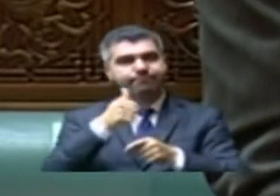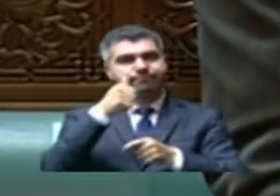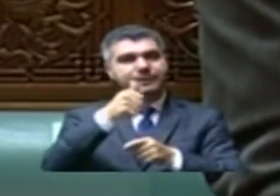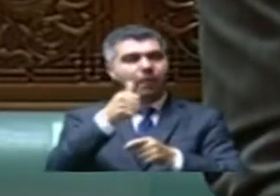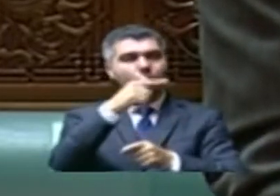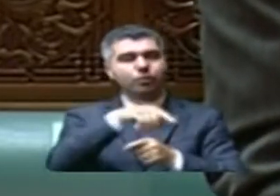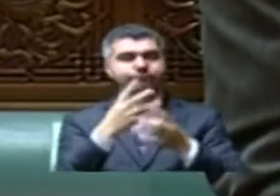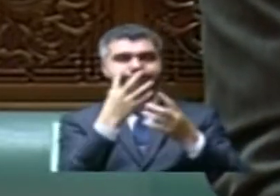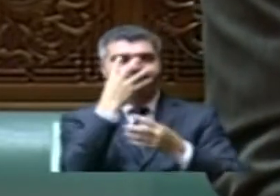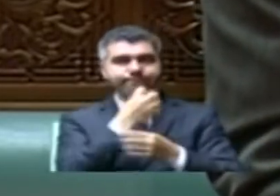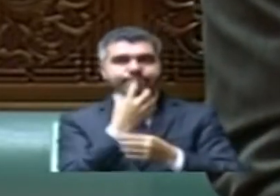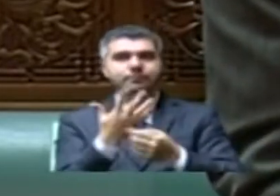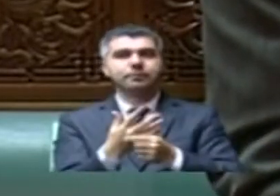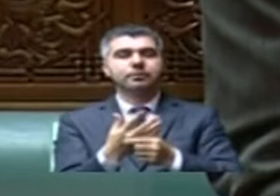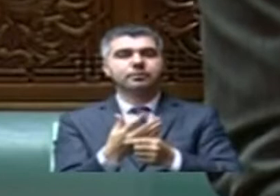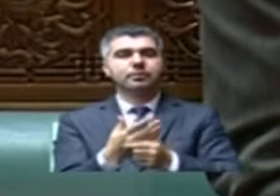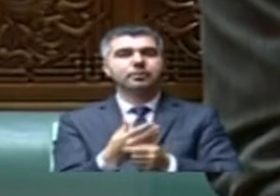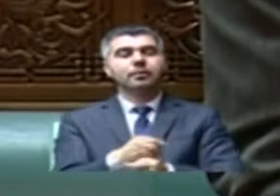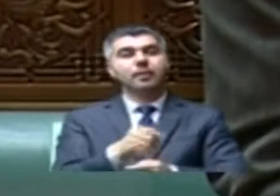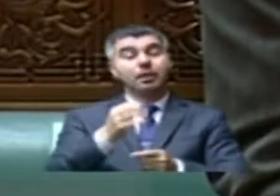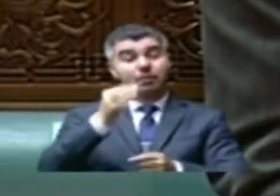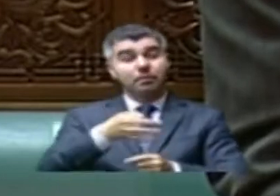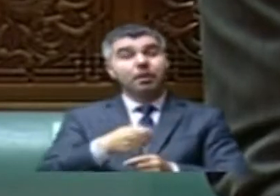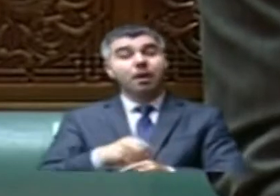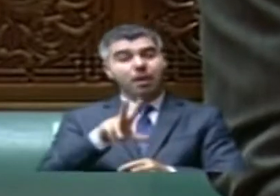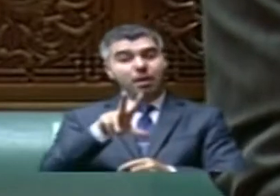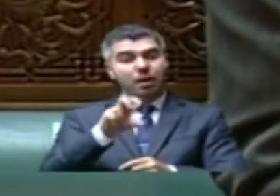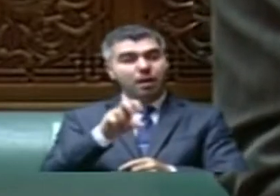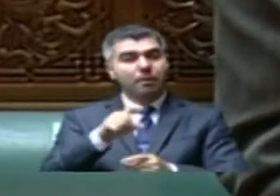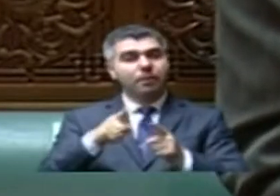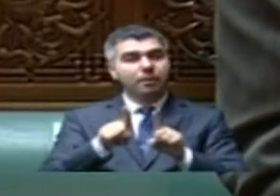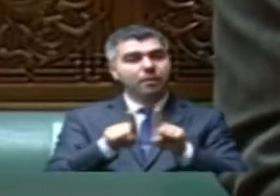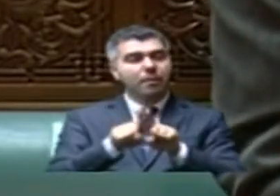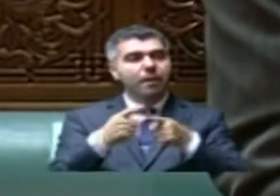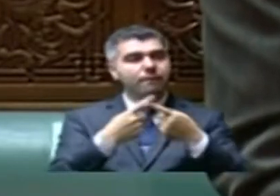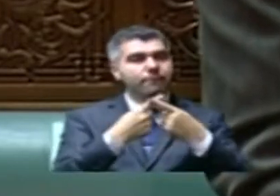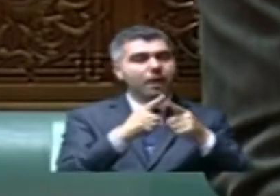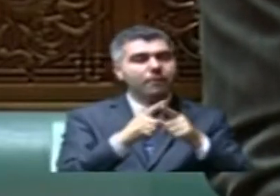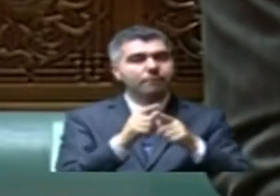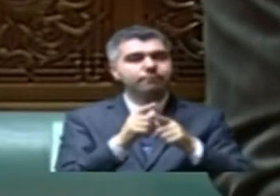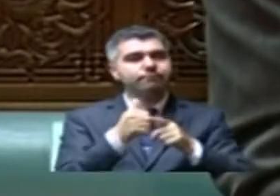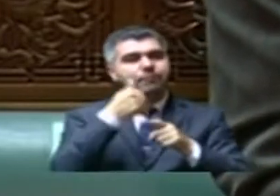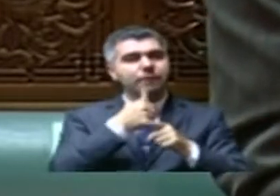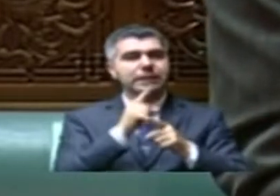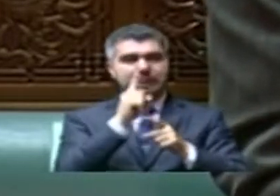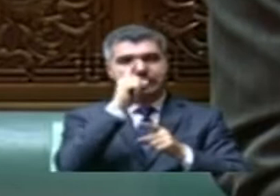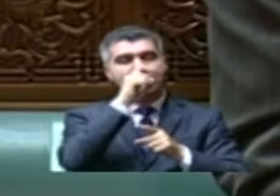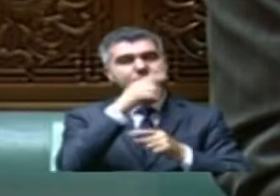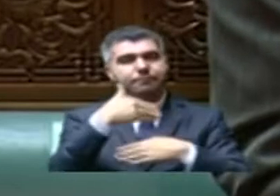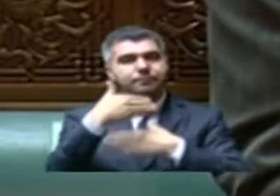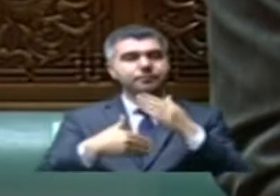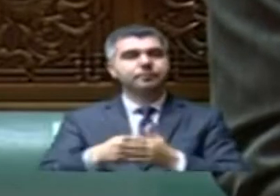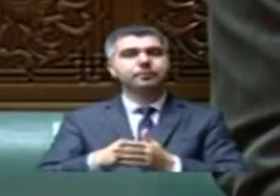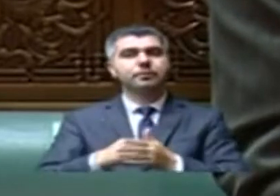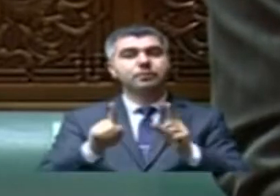كبديل لا يمكن أن يكون حلا رشيدا، خاصة أنه عرف هو الآخر تجاوزات عدة. ثالثا، جاء في جوابكم على تخصيص